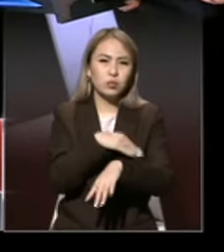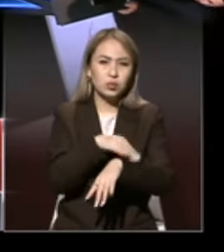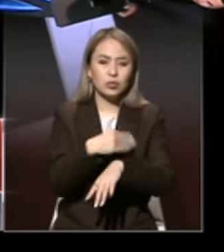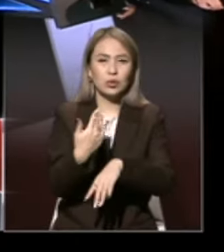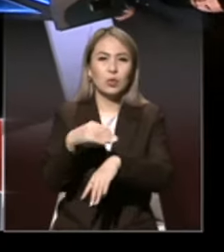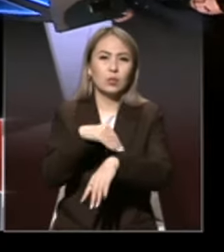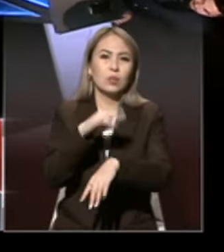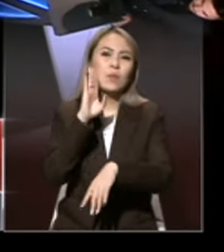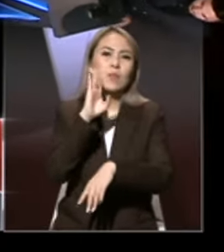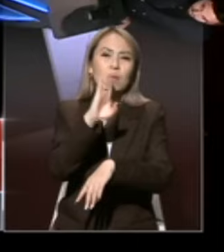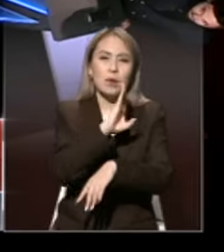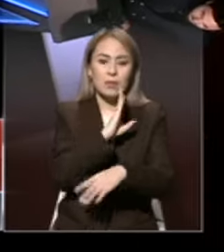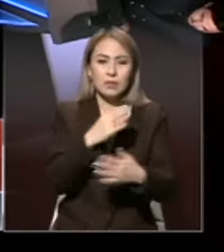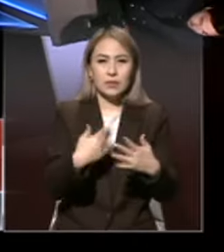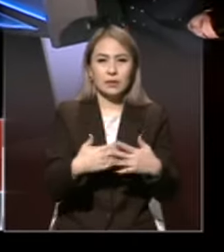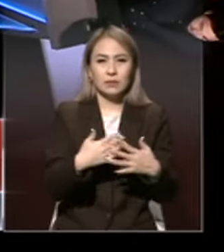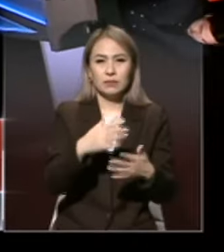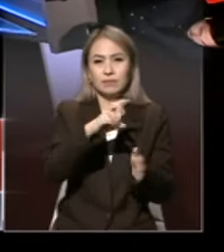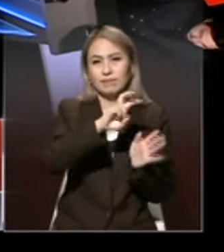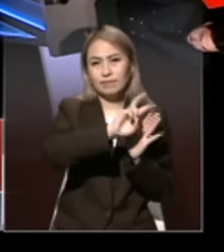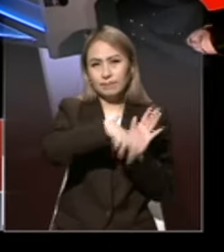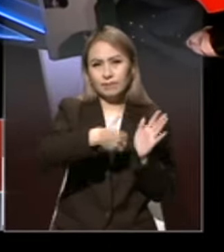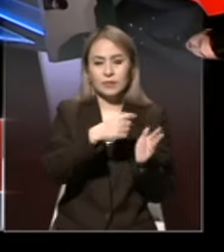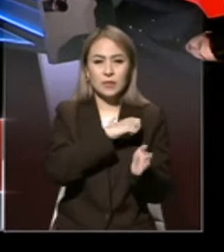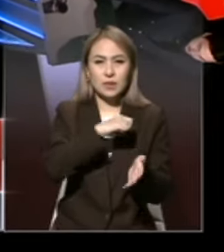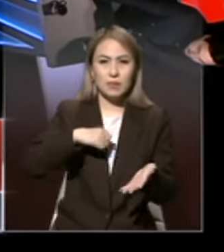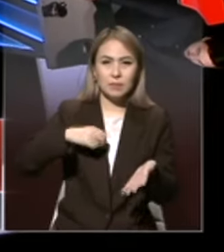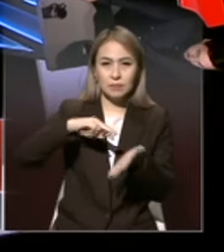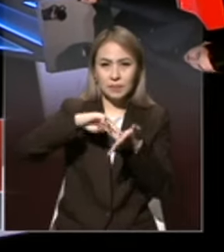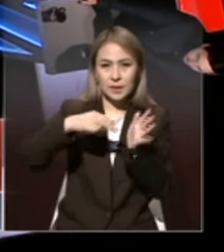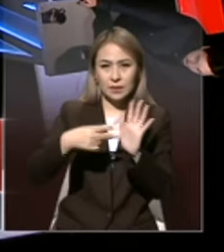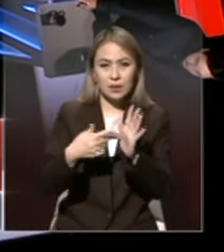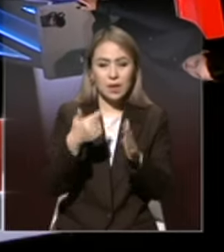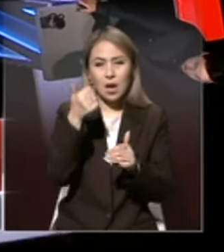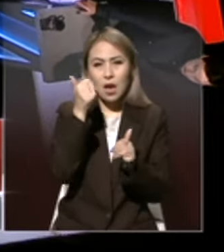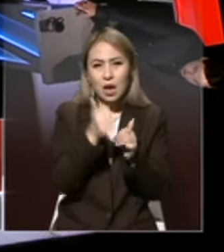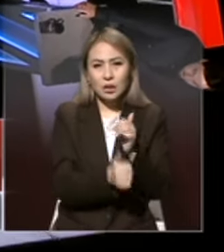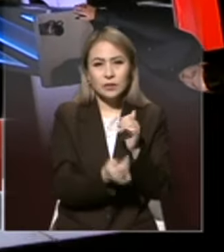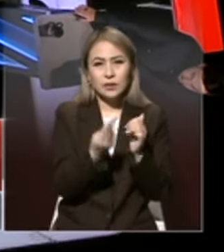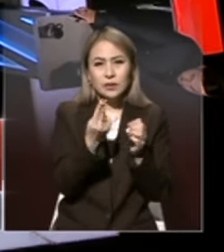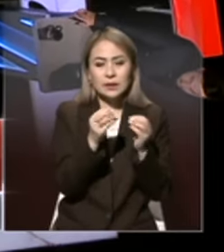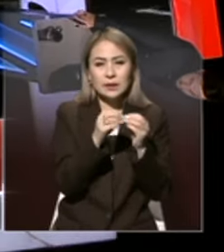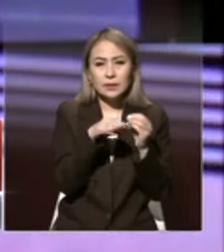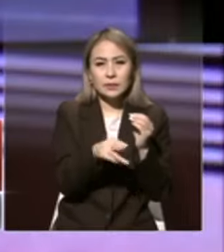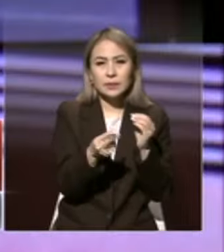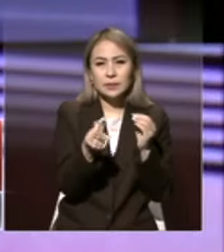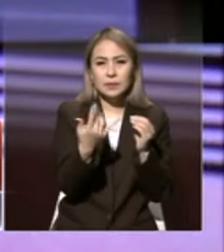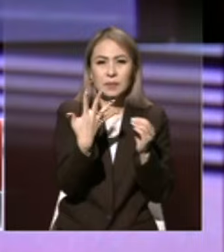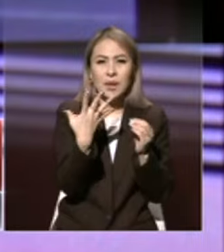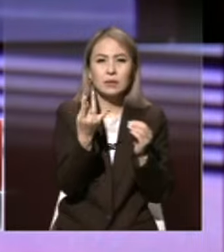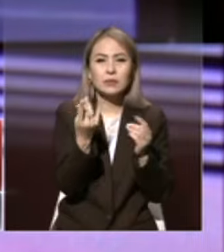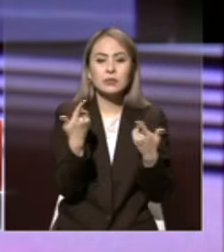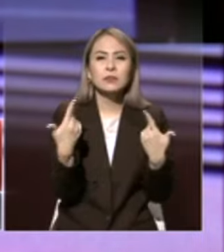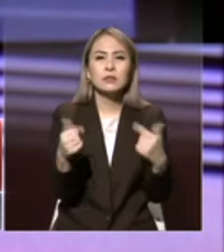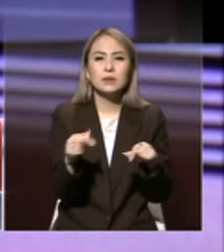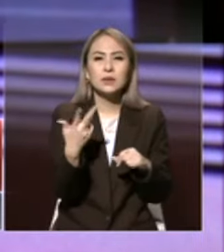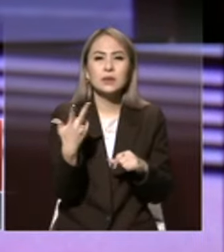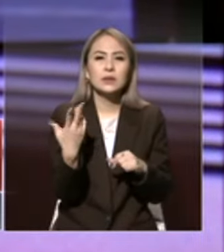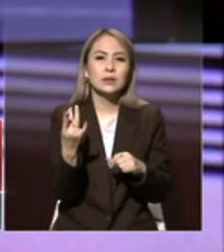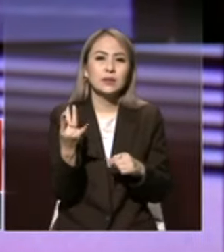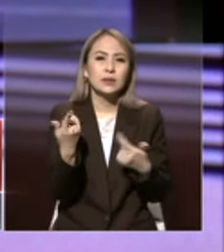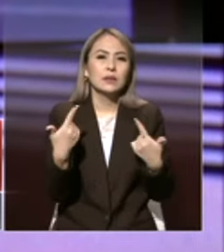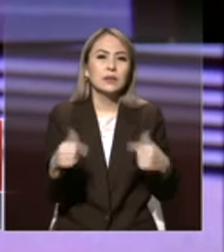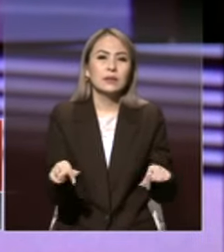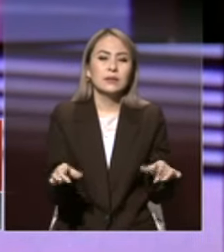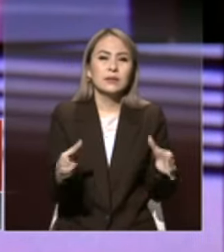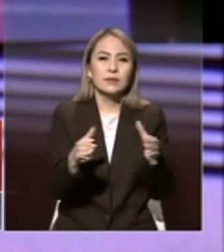қоюы мүмкін, оны алып өзі жоспарлауы, немесе әр бір берген 10 000 теңгесінің 5 теңгесі қайда кетті, 3 теңгесі қайда